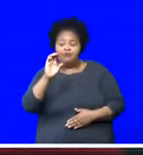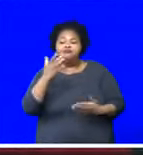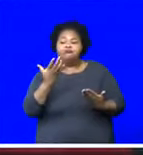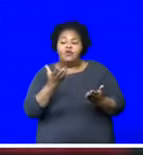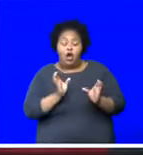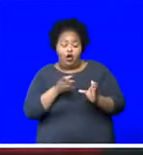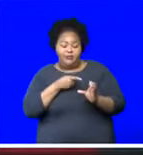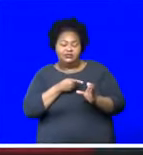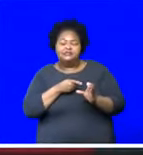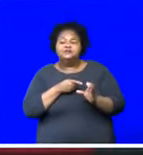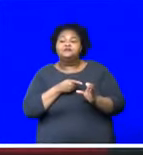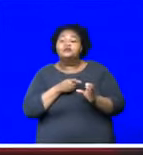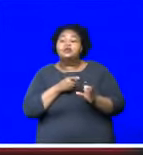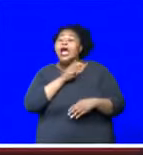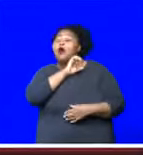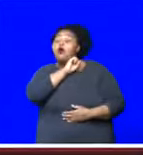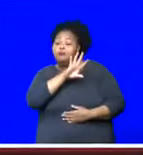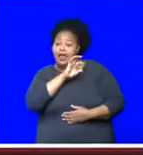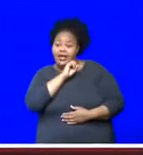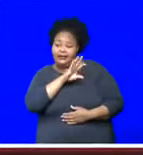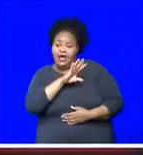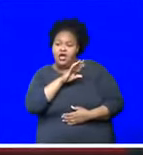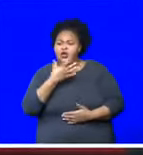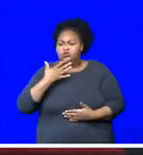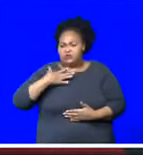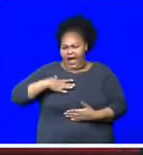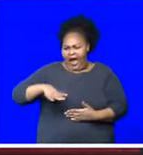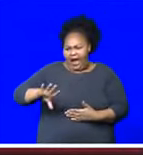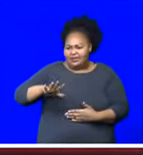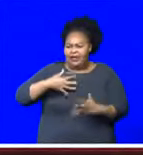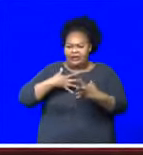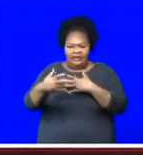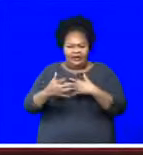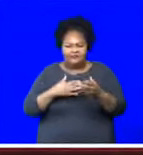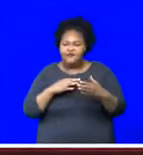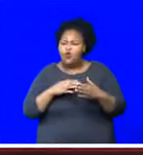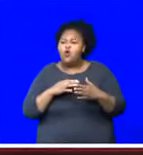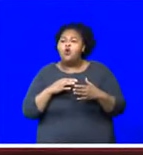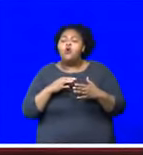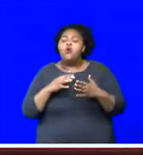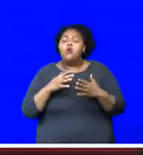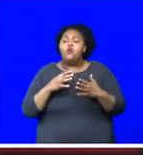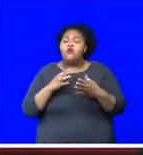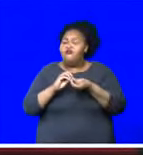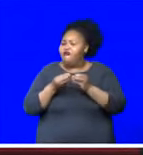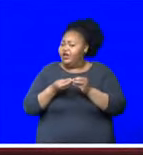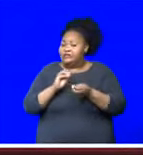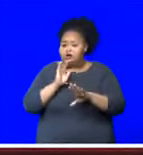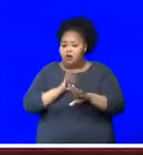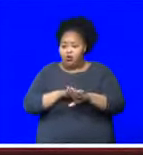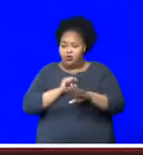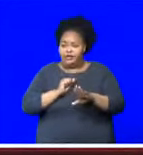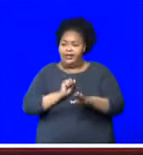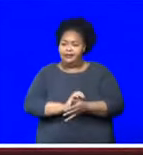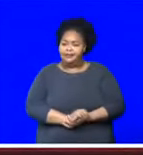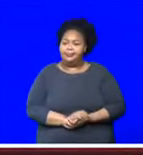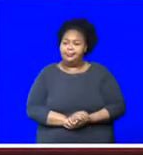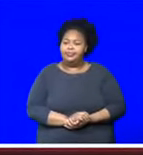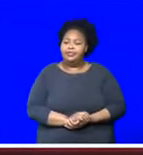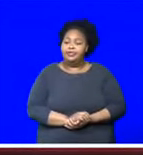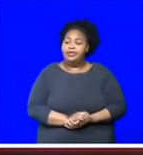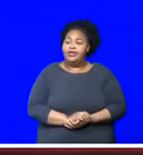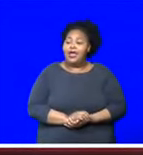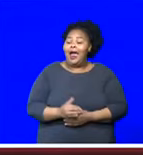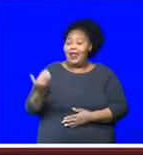quite a few of them sebawamithile lamanye. For instance, emvako le assessment ya last year eshekwa suggesta